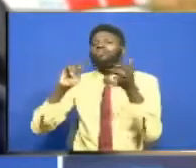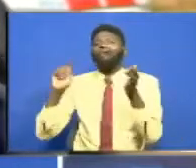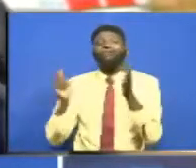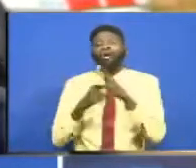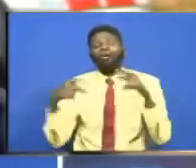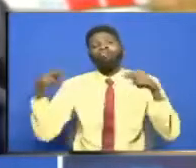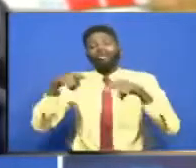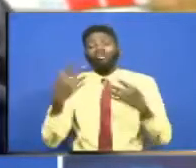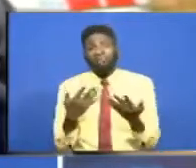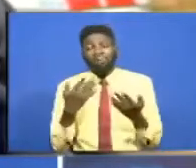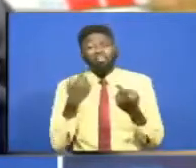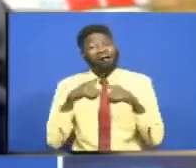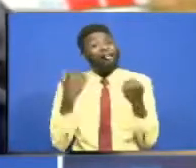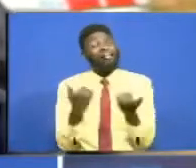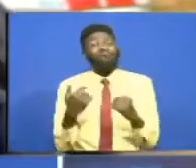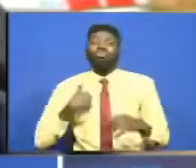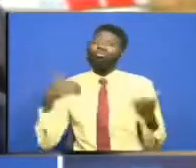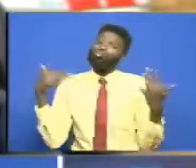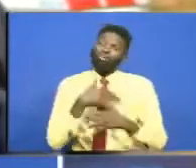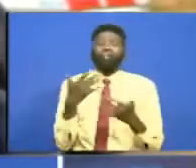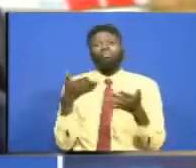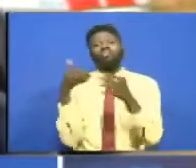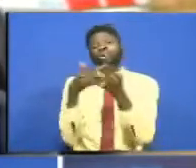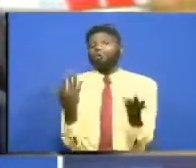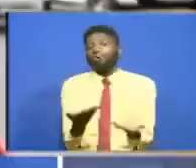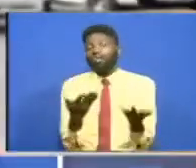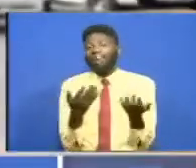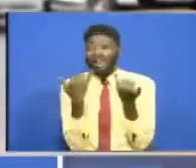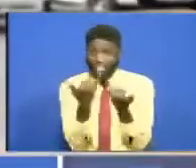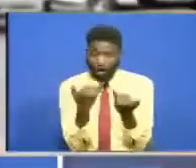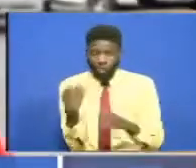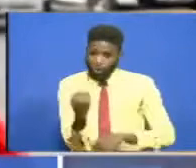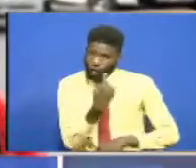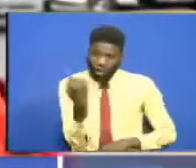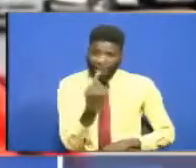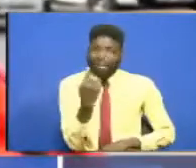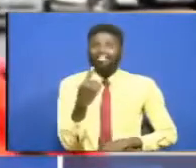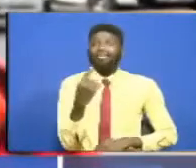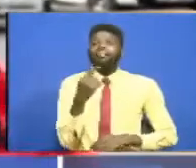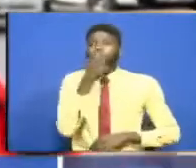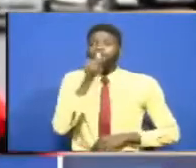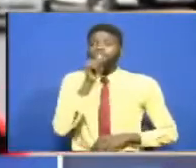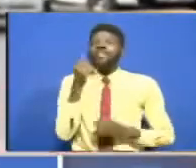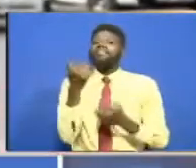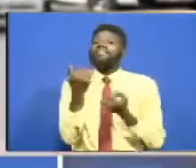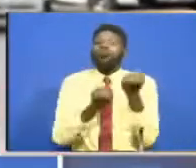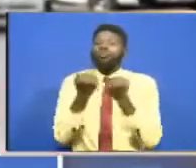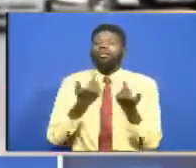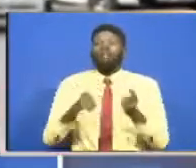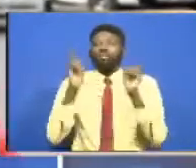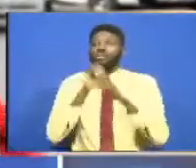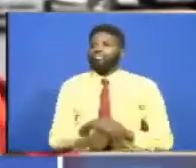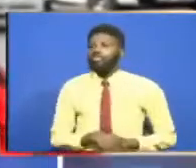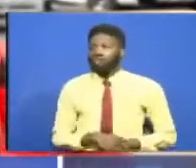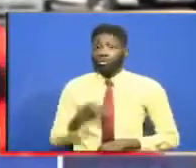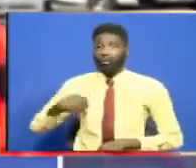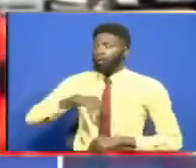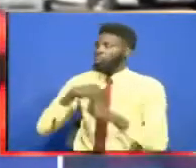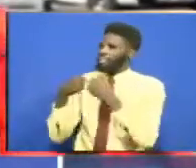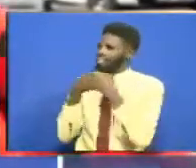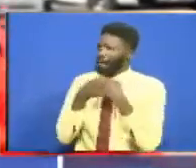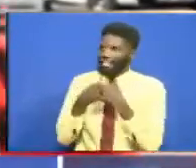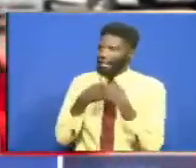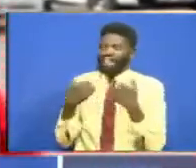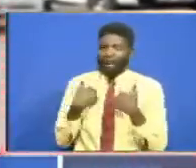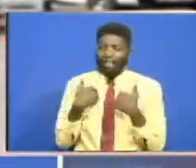kitu inanishangaza kabisa. Zile gari zinakubaliwa kupita ni pasa na peke yake. Gari imekuja lakini tumepata challenges hapa kwa njia gari ikizuiliwa mara